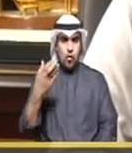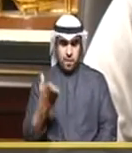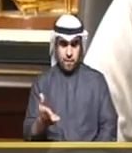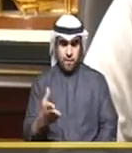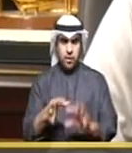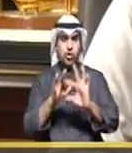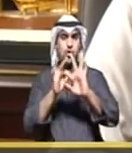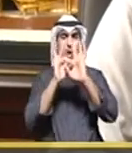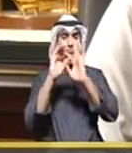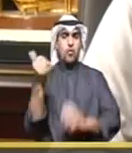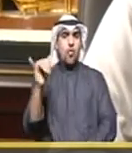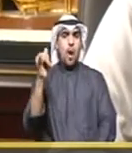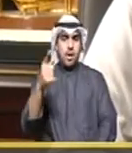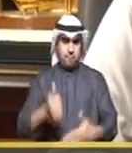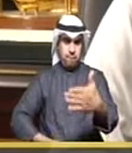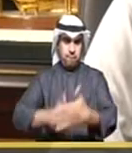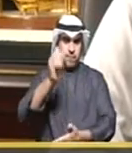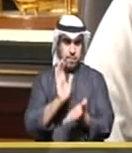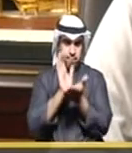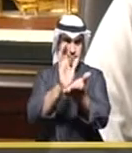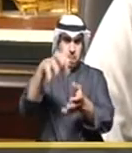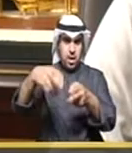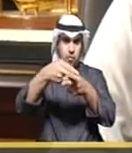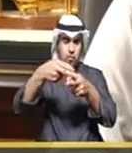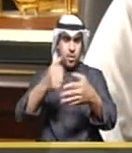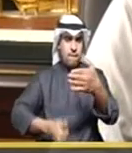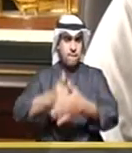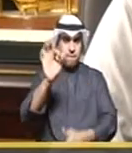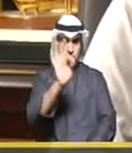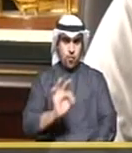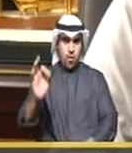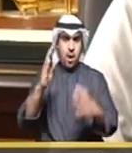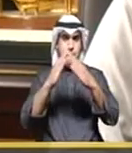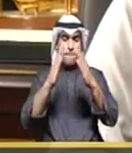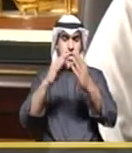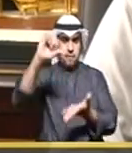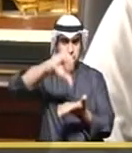الدول العربية. الجائزة حصلنا عليها في جمهورية مصر العربية في القاهرة.